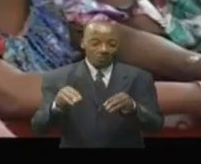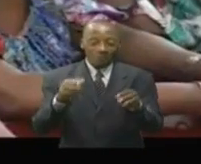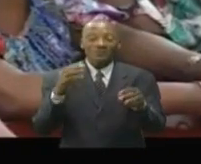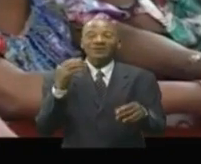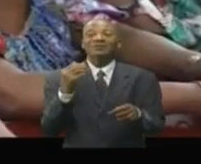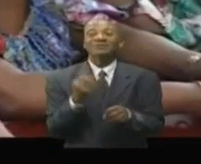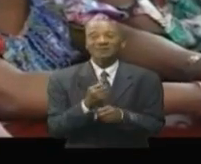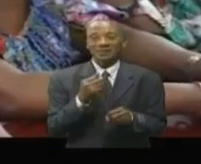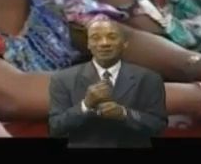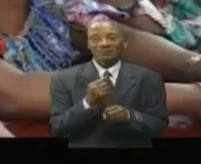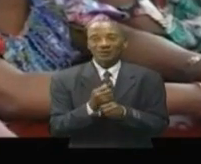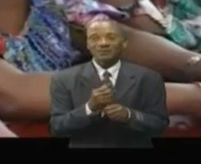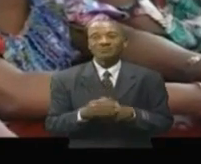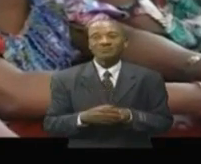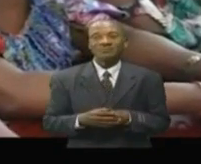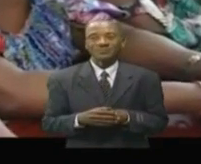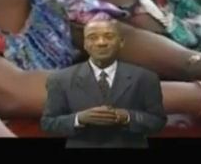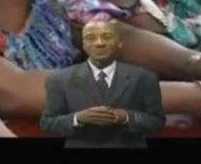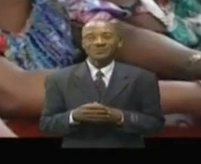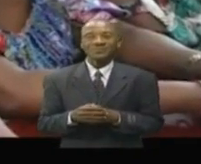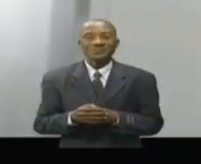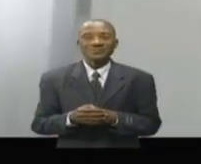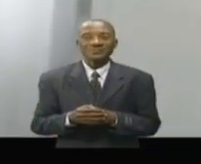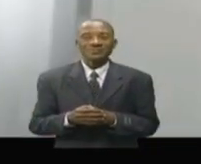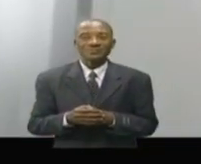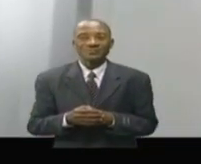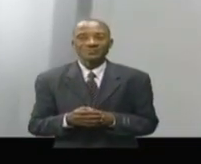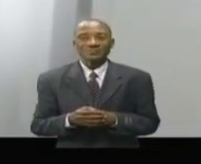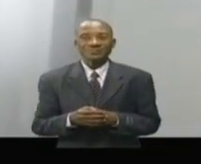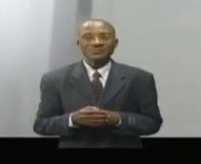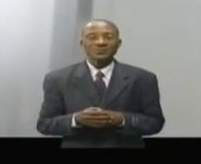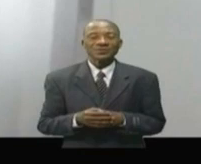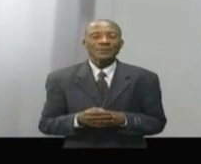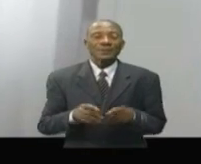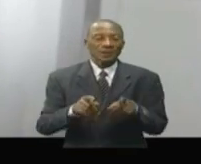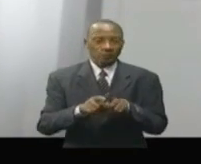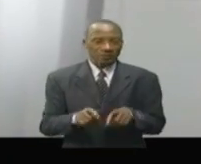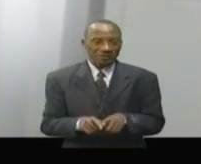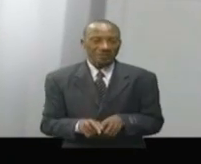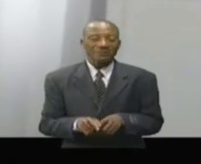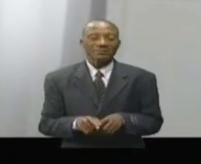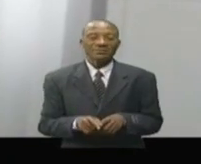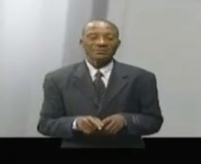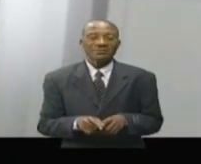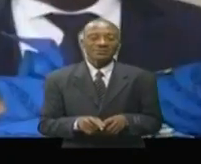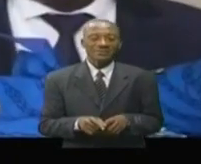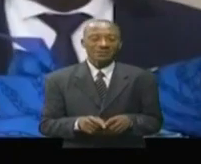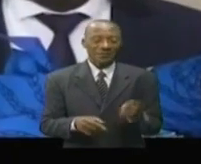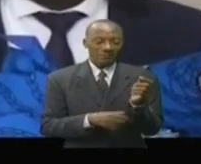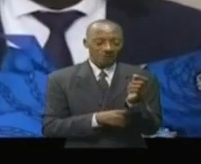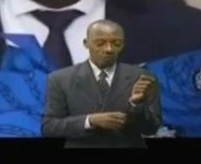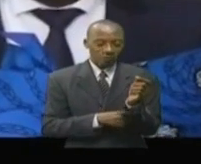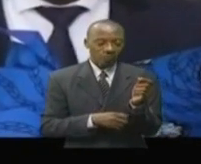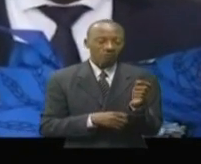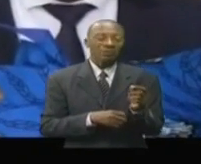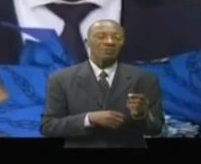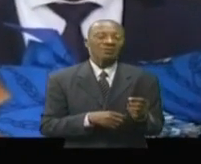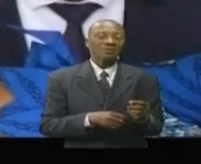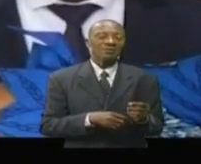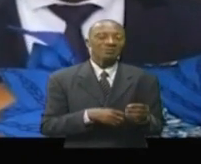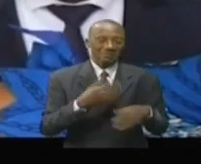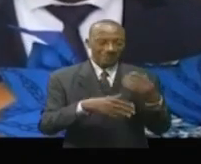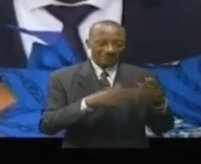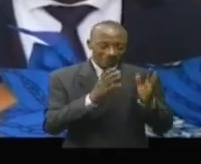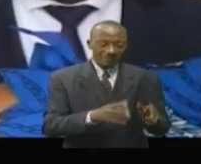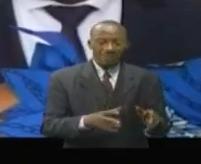une même compréhension et de dégager les passerelles de collaboration entre les entités nationales et provinciales. Le gouvernement de la République